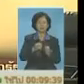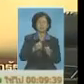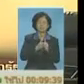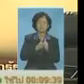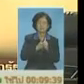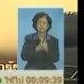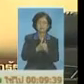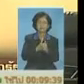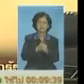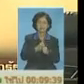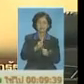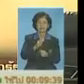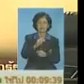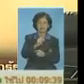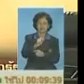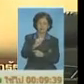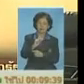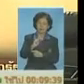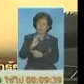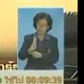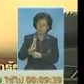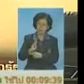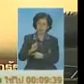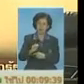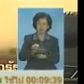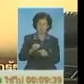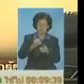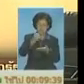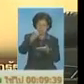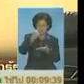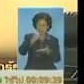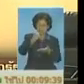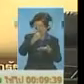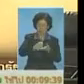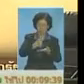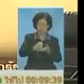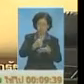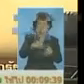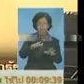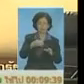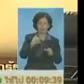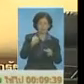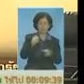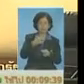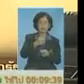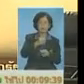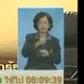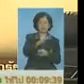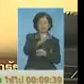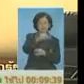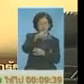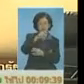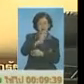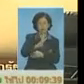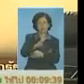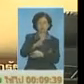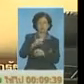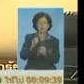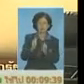นักงานส่งพลังบำรุงสมัยแรกที่อนุมัติไปเนี่ยมีสรรพวุฒิกับประธิการยังไม่มีส